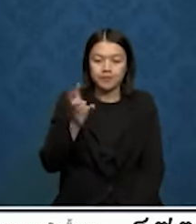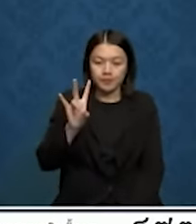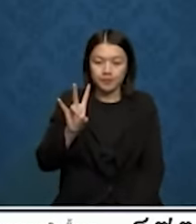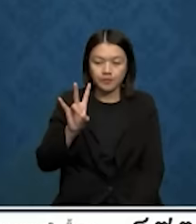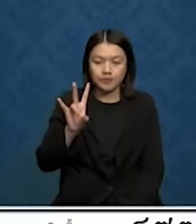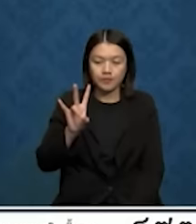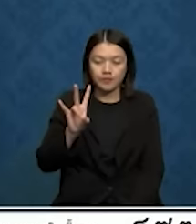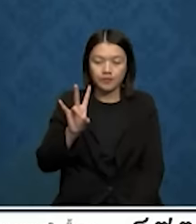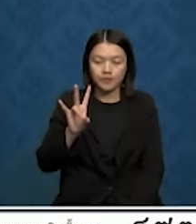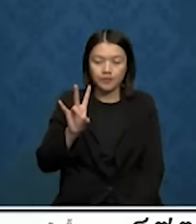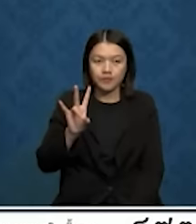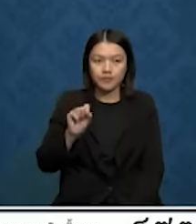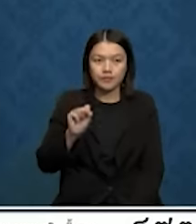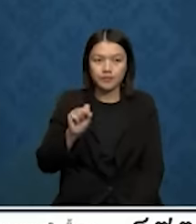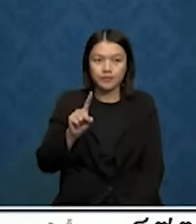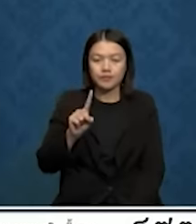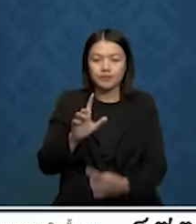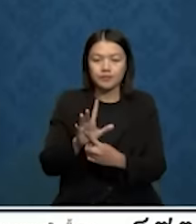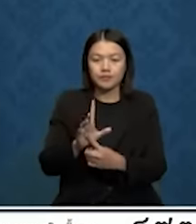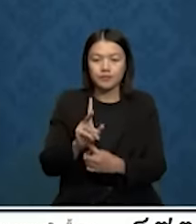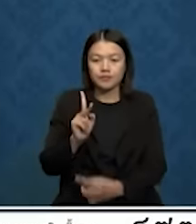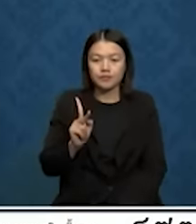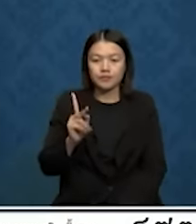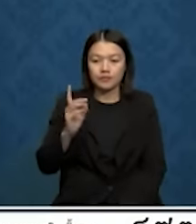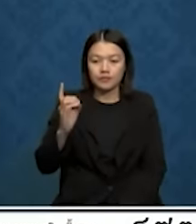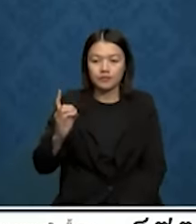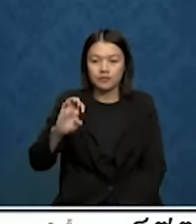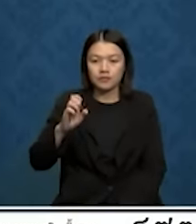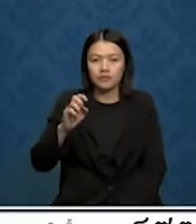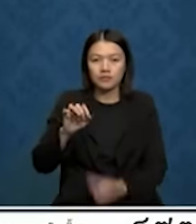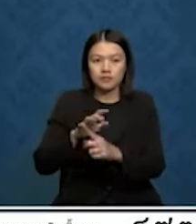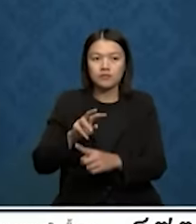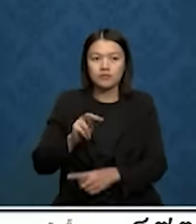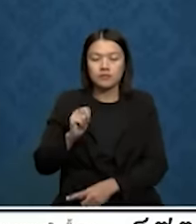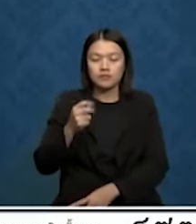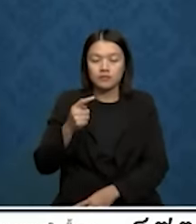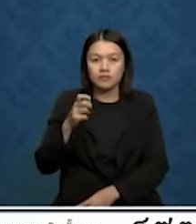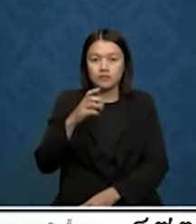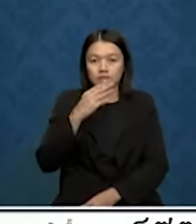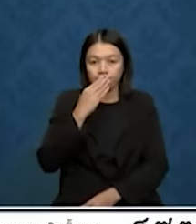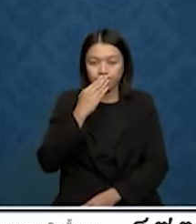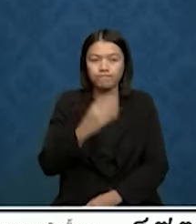367นายศักดิ์สิทธิ์ขาวทอง งดออกเสียงครับ